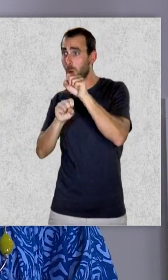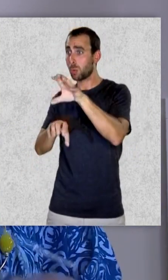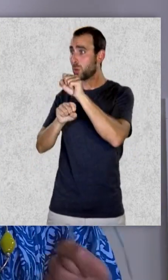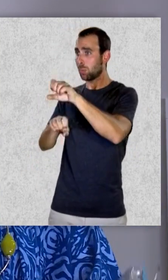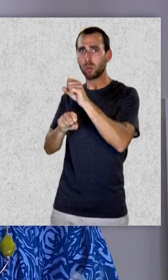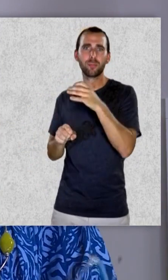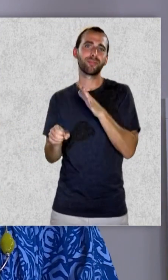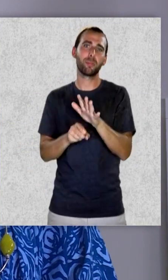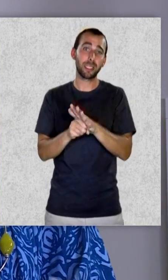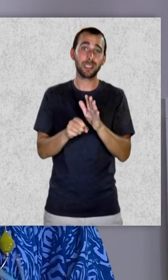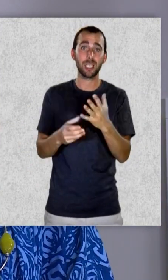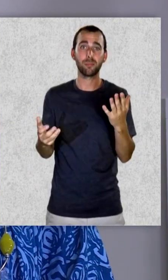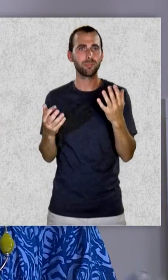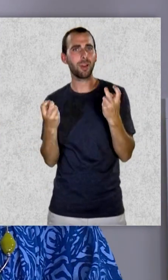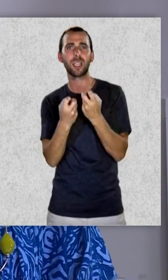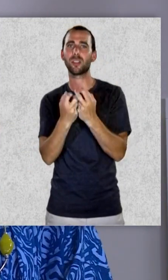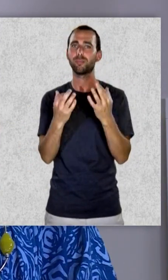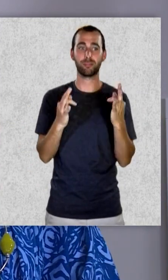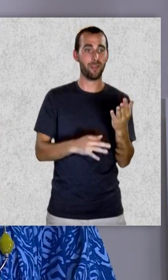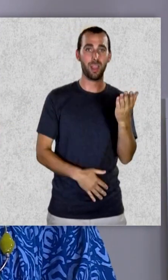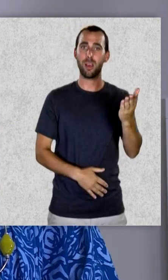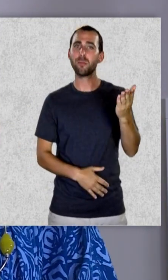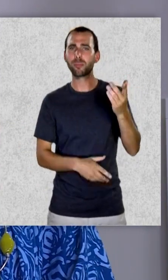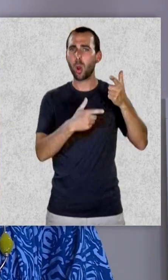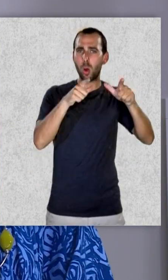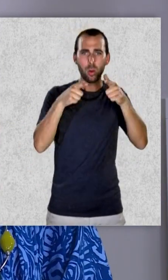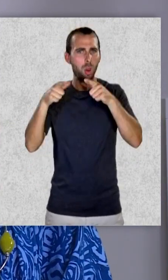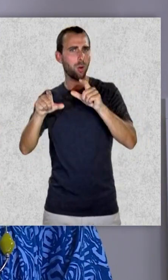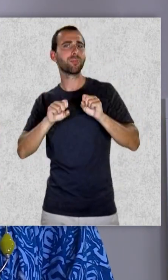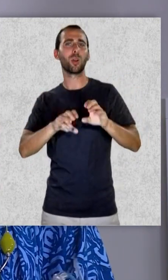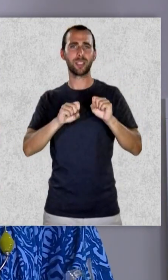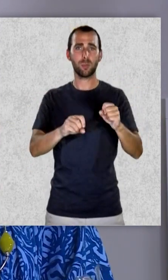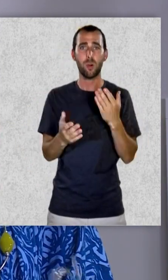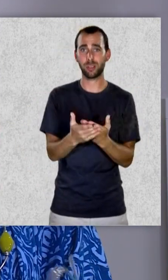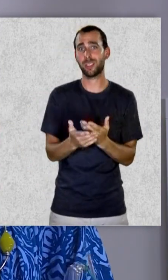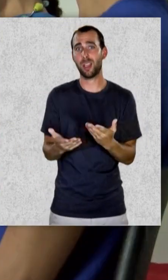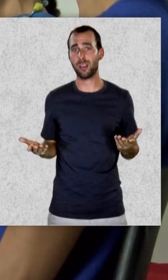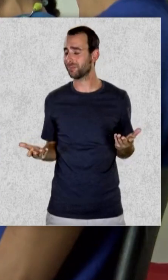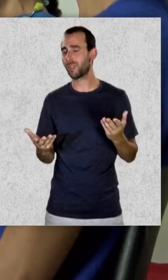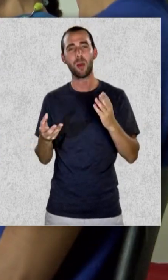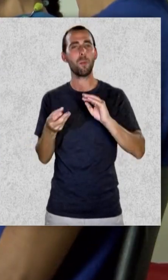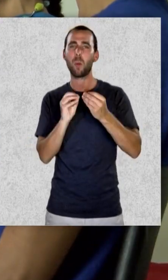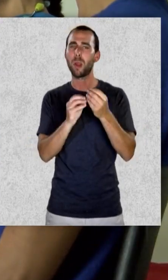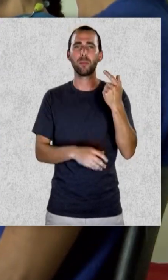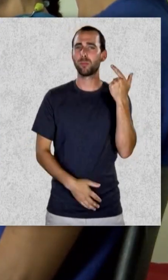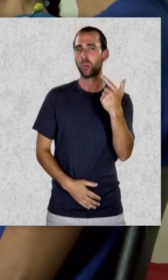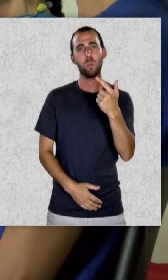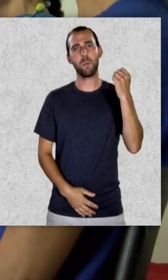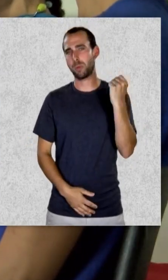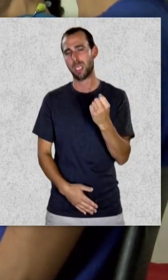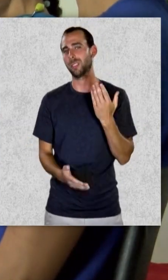Voilà. Notamment pour l'enseignement des deux langues. C'est ça uniquement les deux